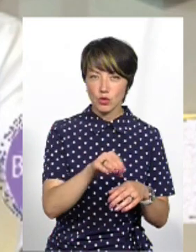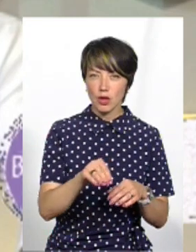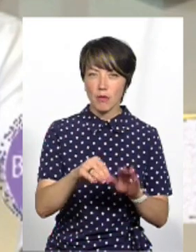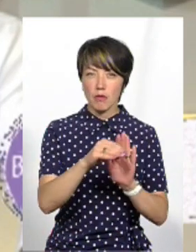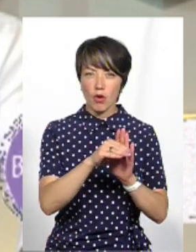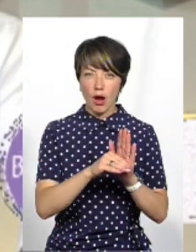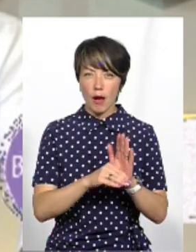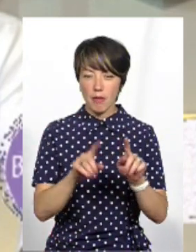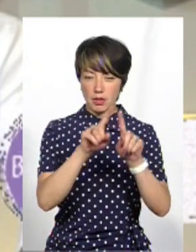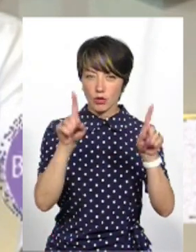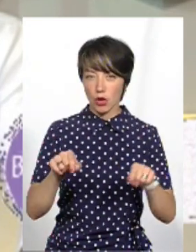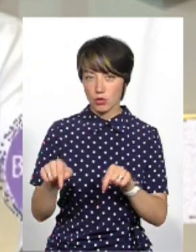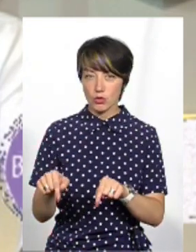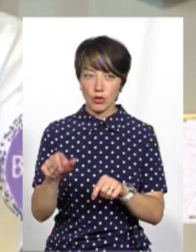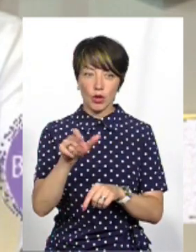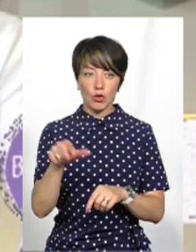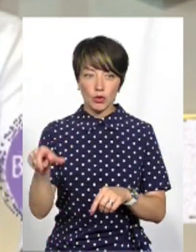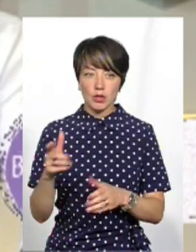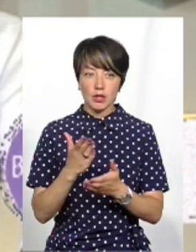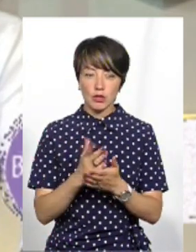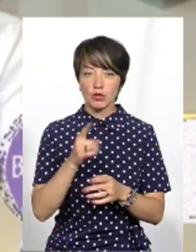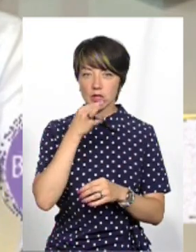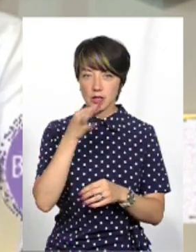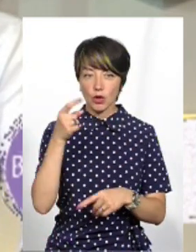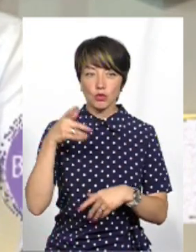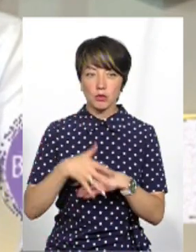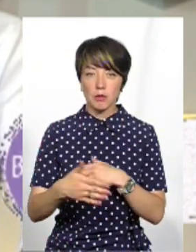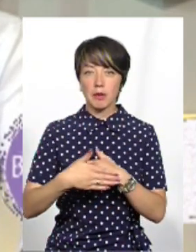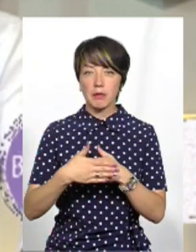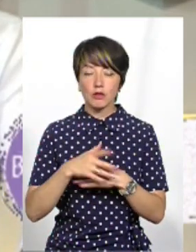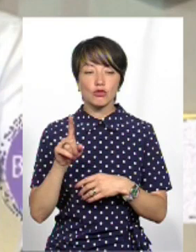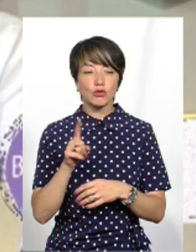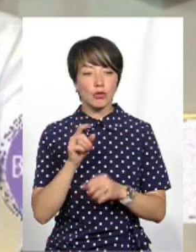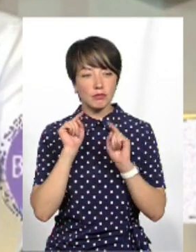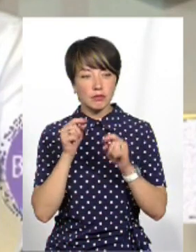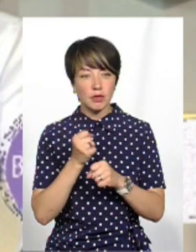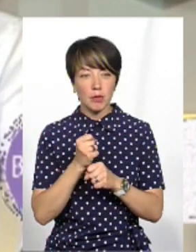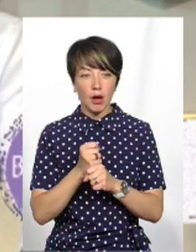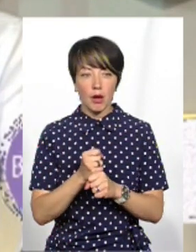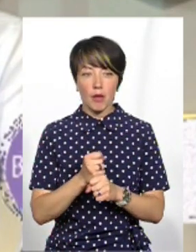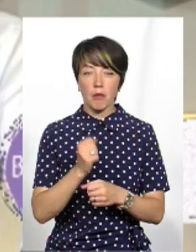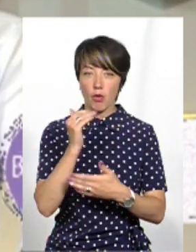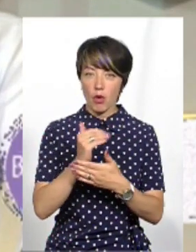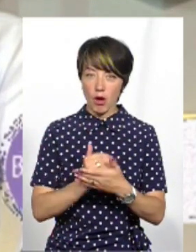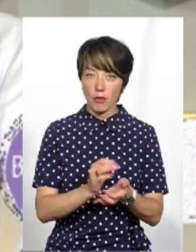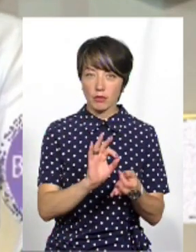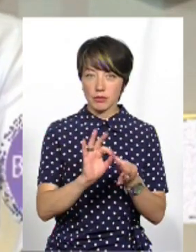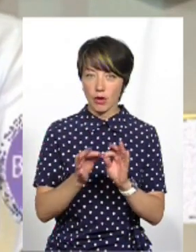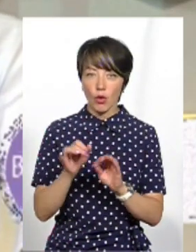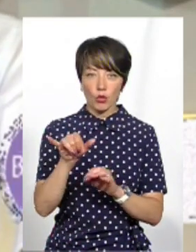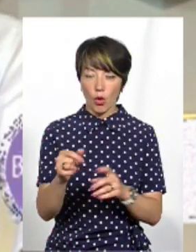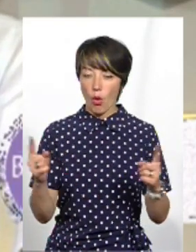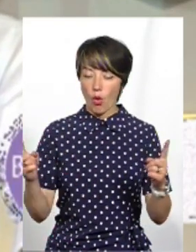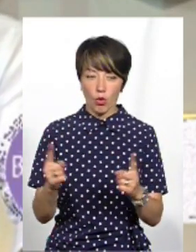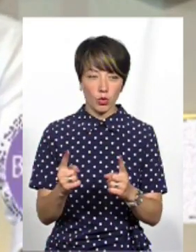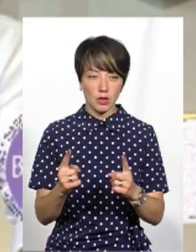там фактично на сторіночку, а тут люди, напевно, їм вже є що сказати, вони розуміють приблизно, да, на що робити акценти, програми такі більш-менш ґрунтовні. В нього